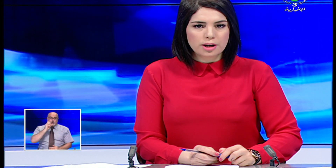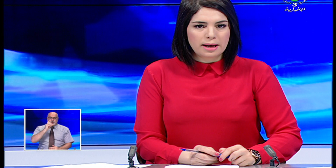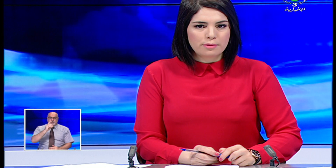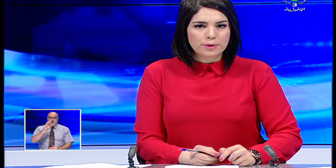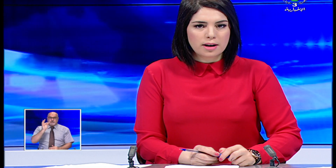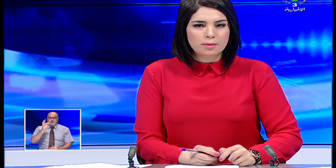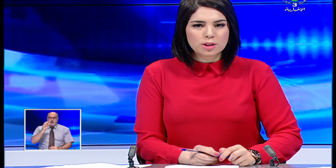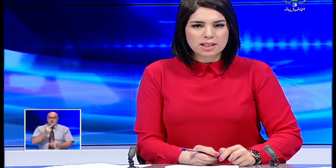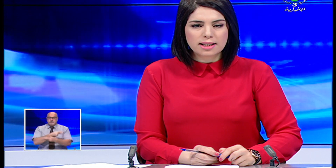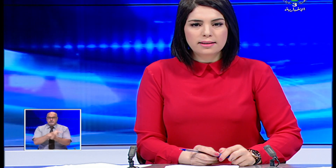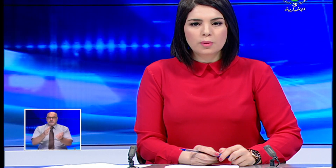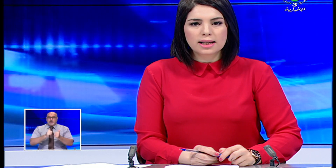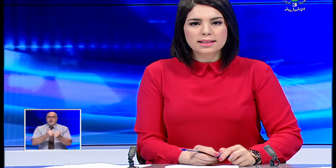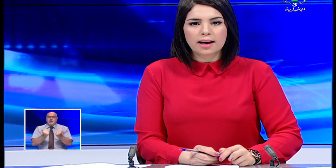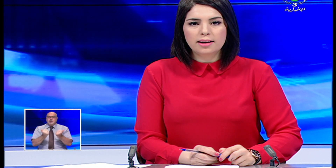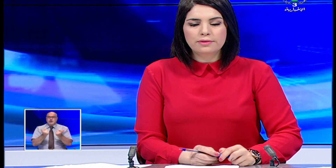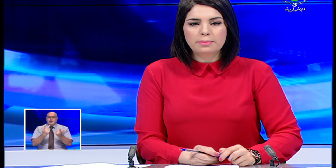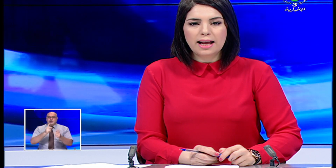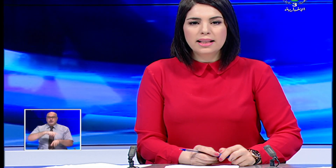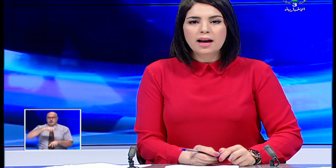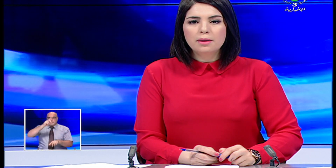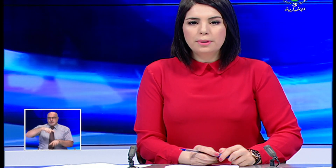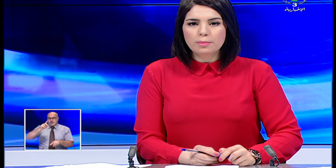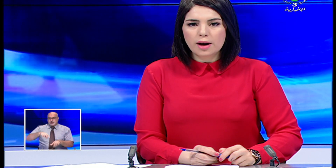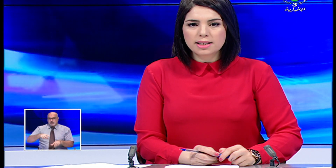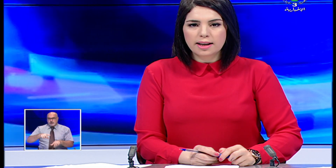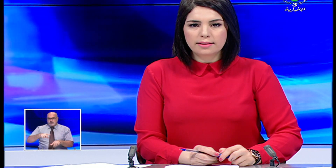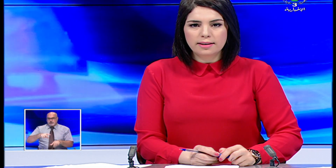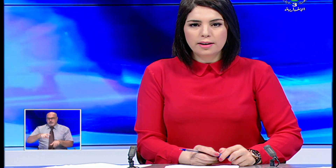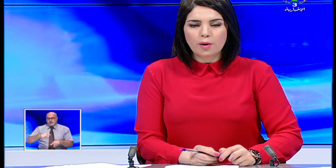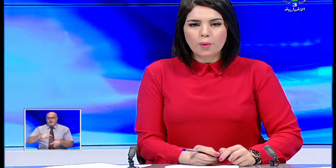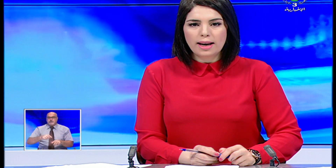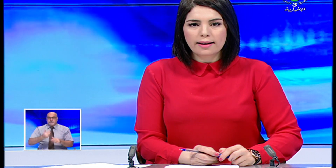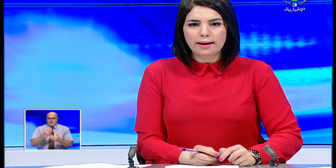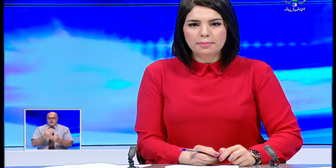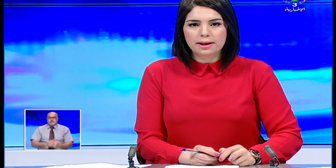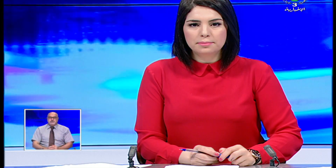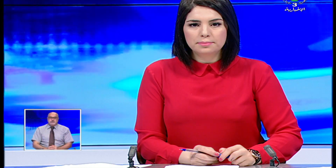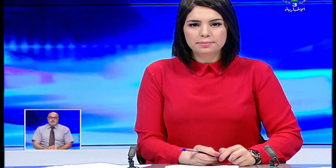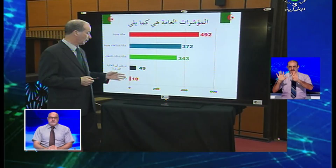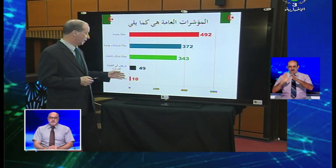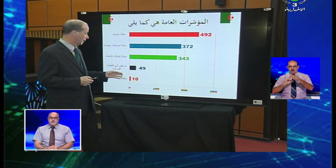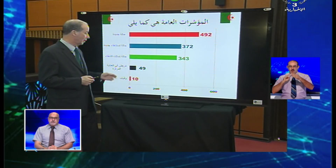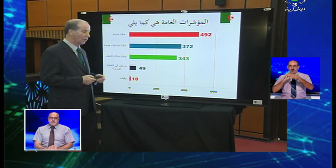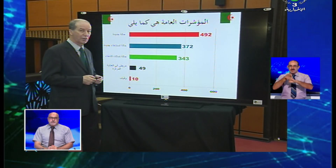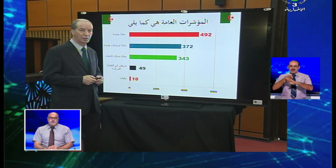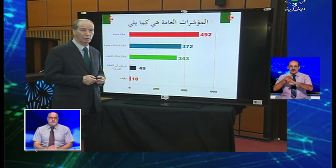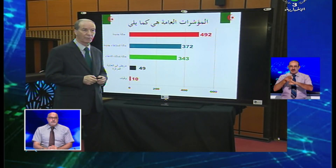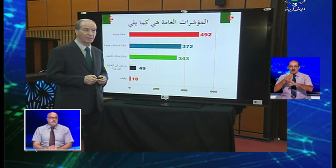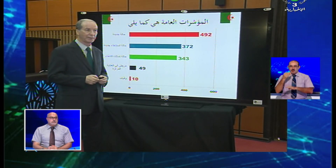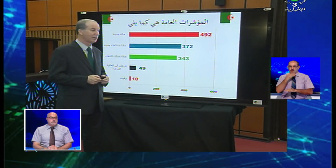الدكتور جمال فرار مستجدات الوضع الصحي في البلاد بالمؤشرات والأرقام.